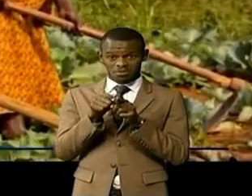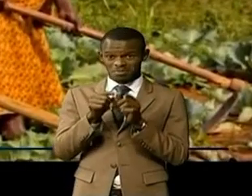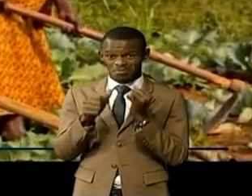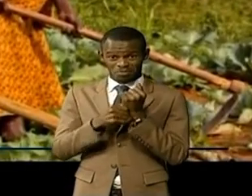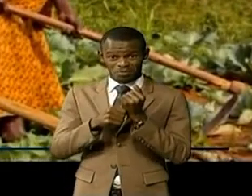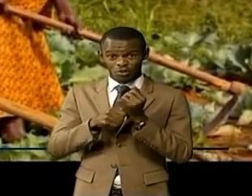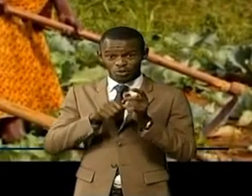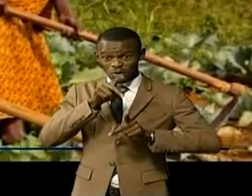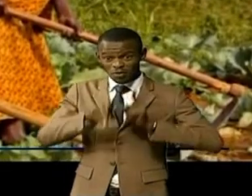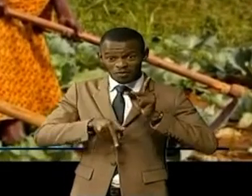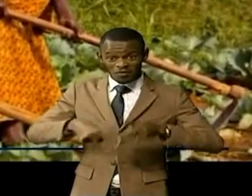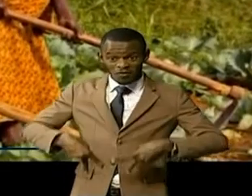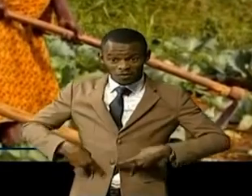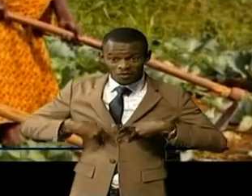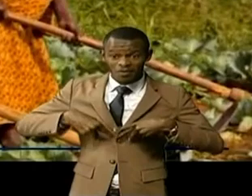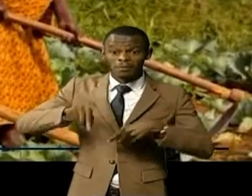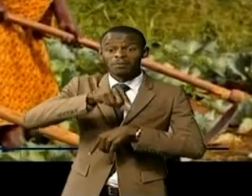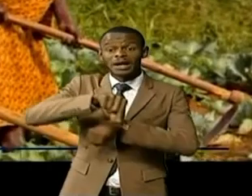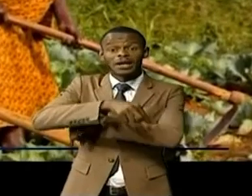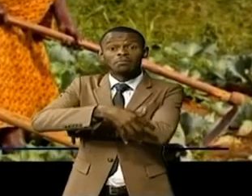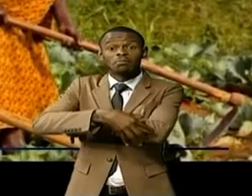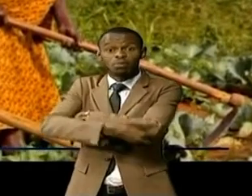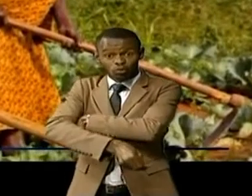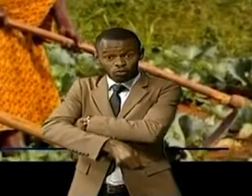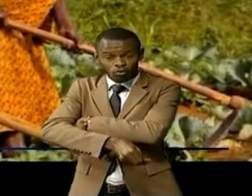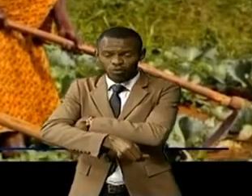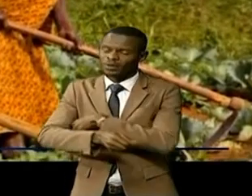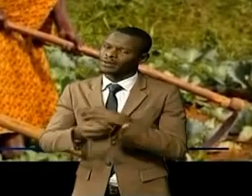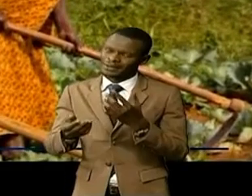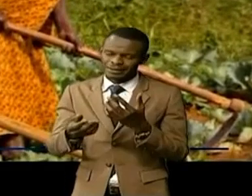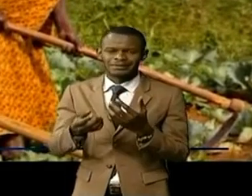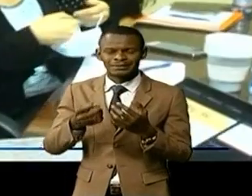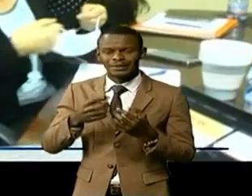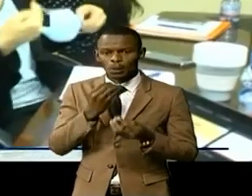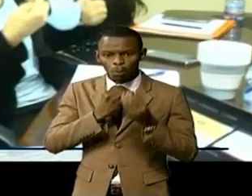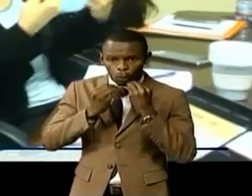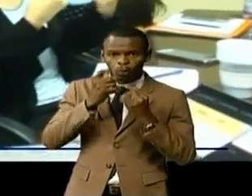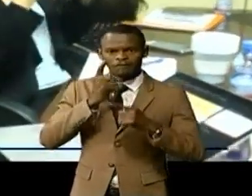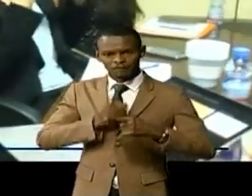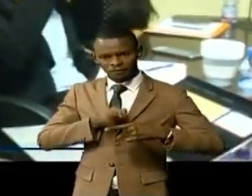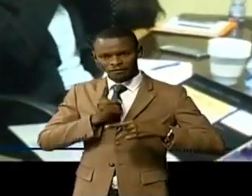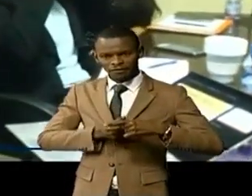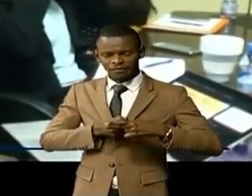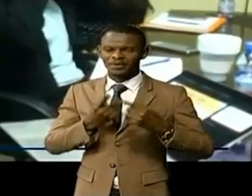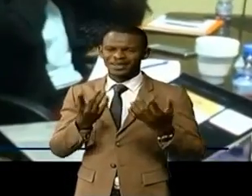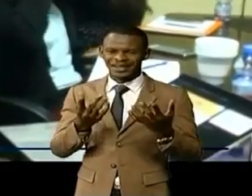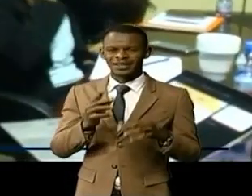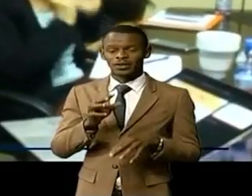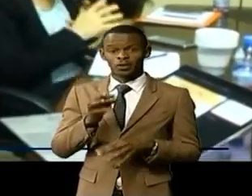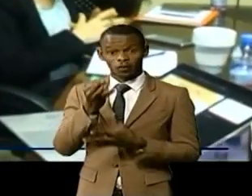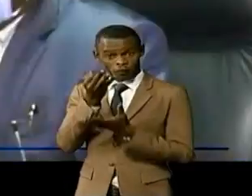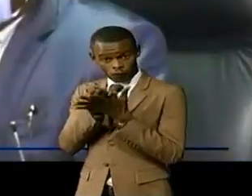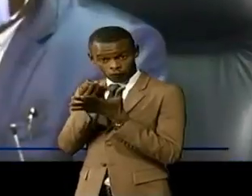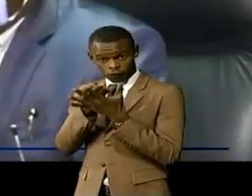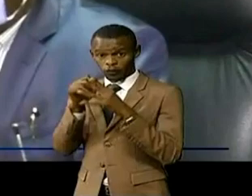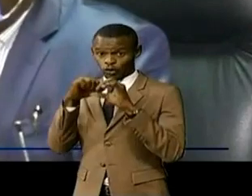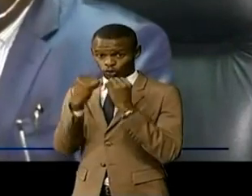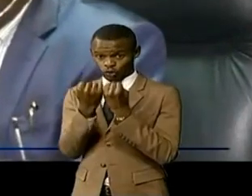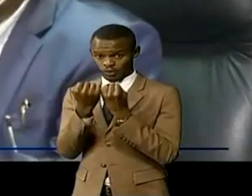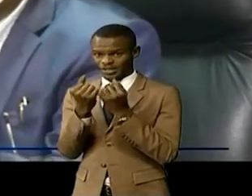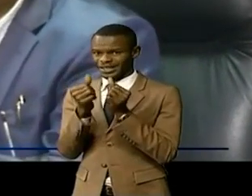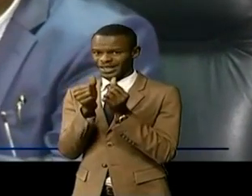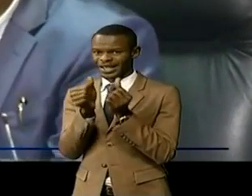cette population à lutter contre cette pauvreté, le Fonds social de la République, dans le cadre de son projet StepKin, a